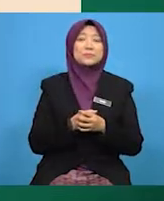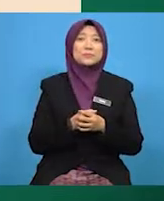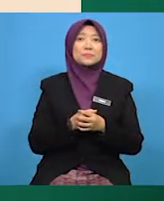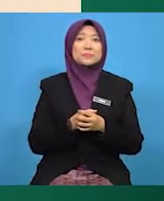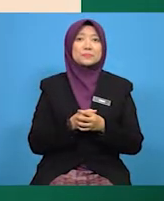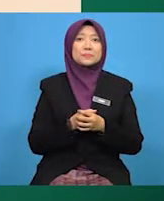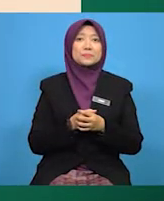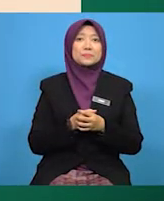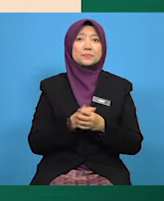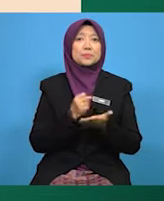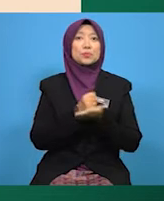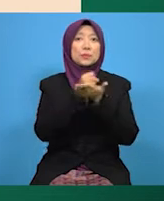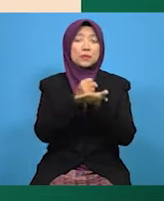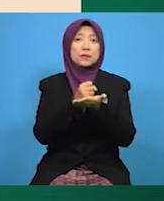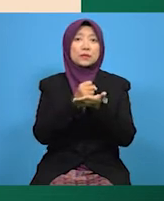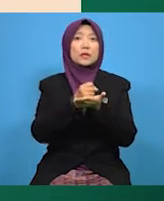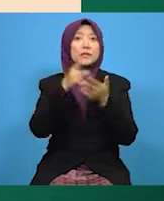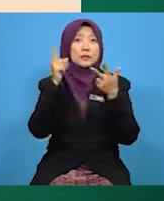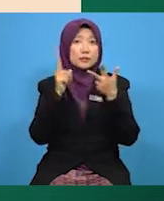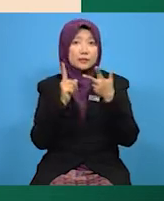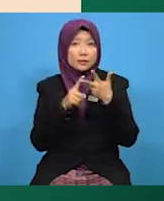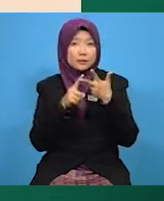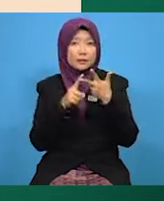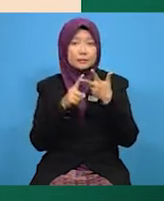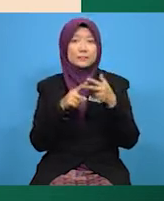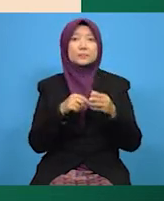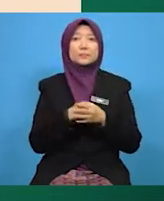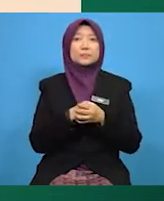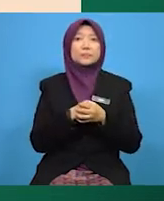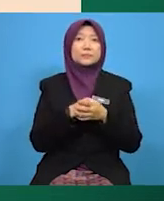Manakala sumbangan sektor ketiga terhadap KDNK ialah